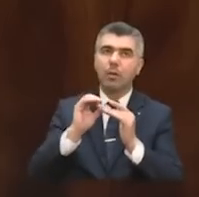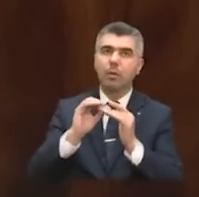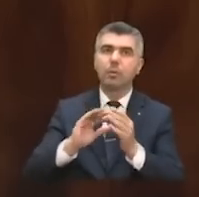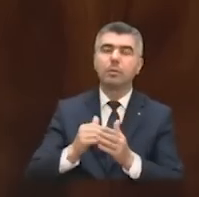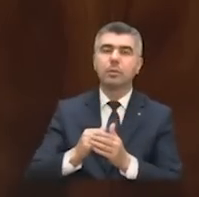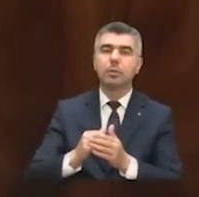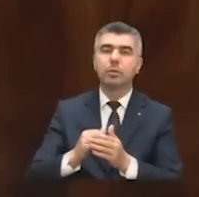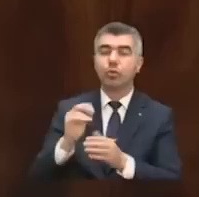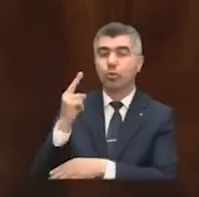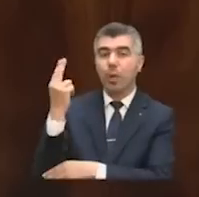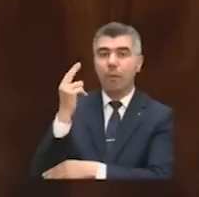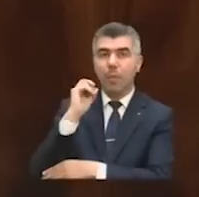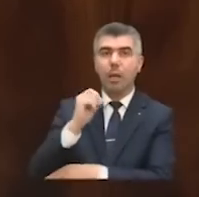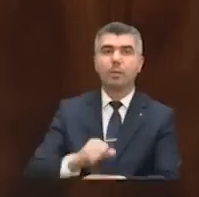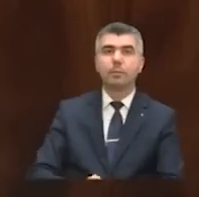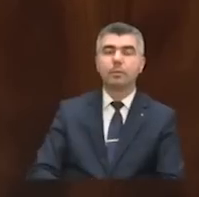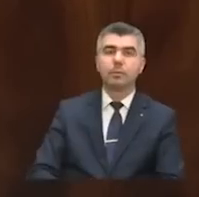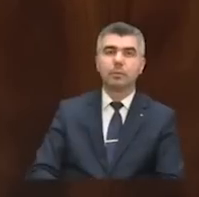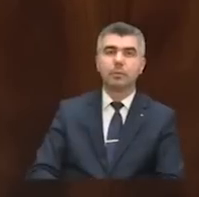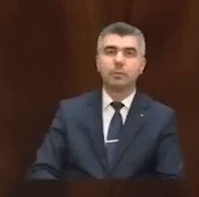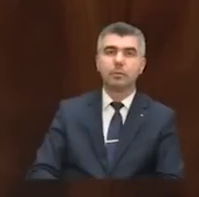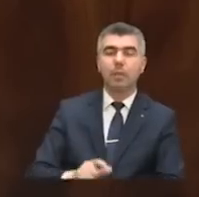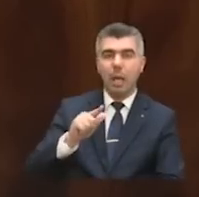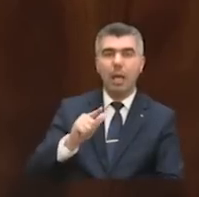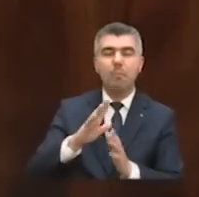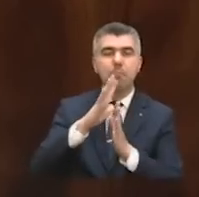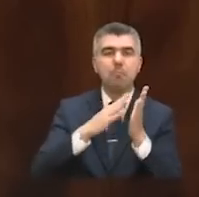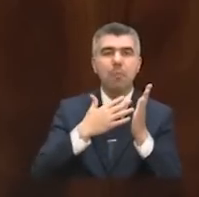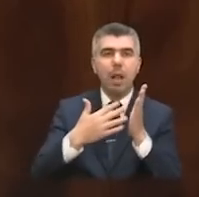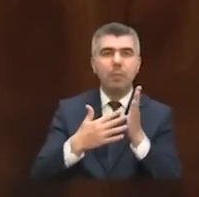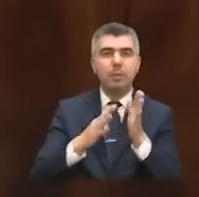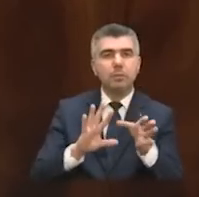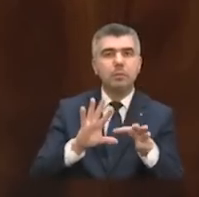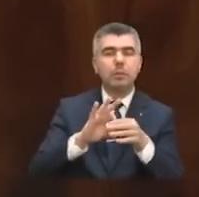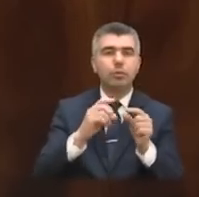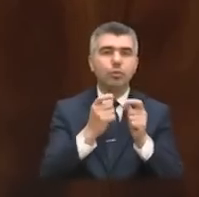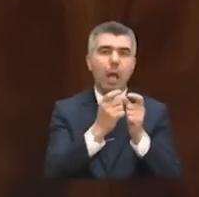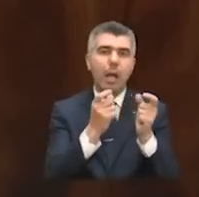أحياء الجامعية يعني خصها، كاين برنامج باش يتعامل مع القطاع الخاص،